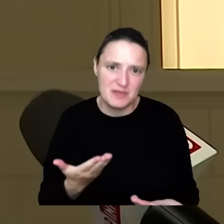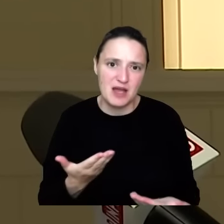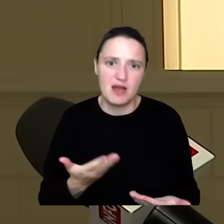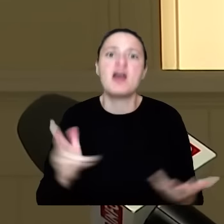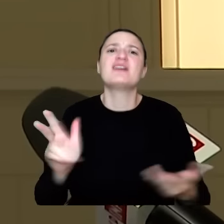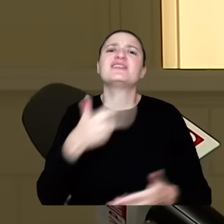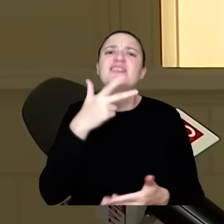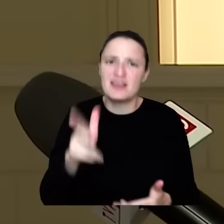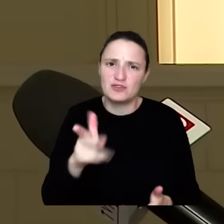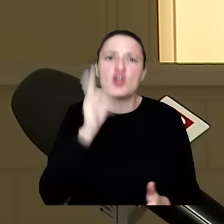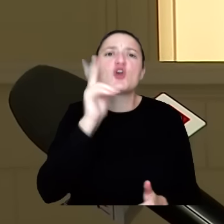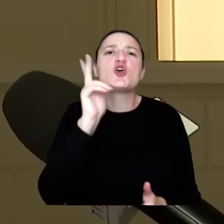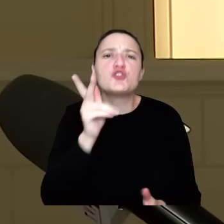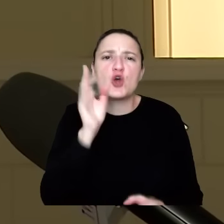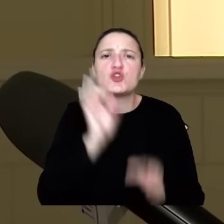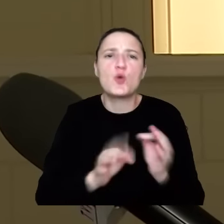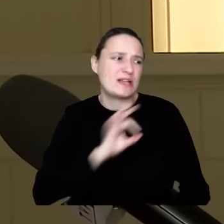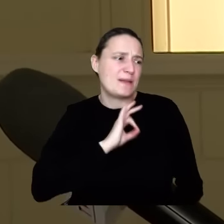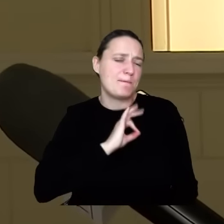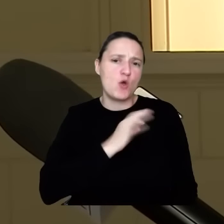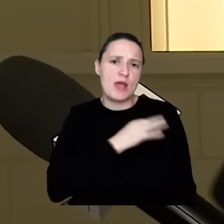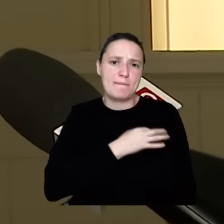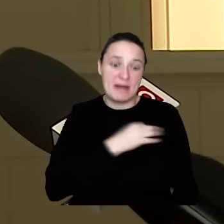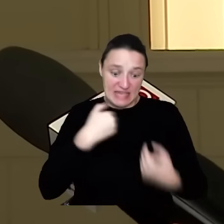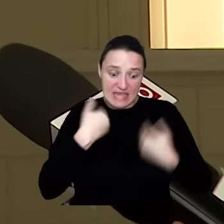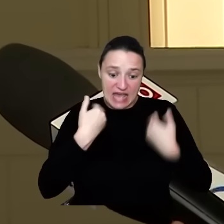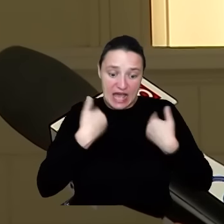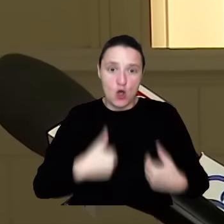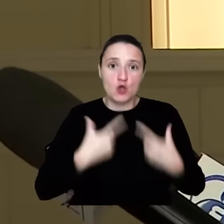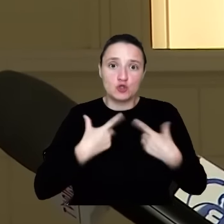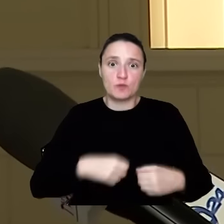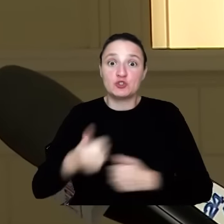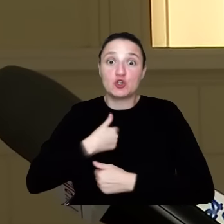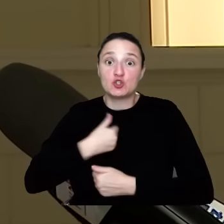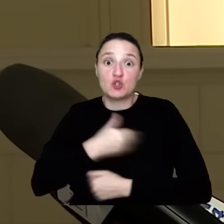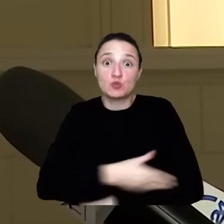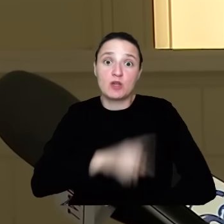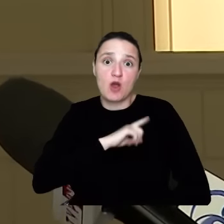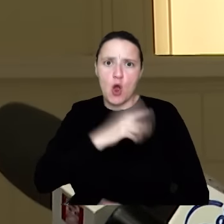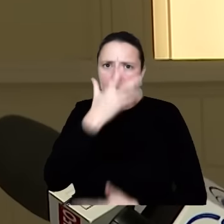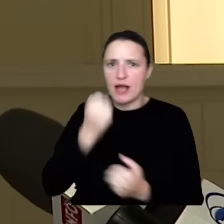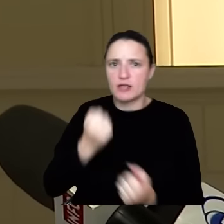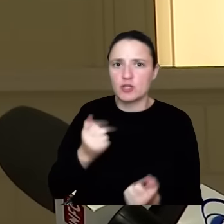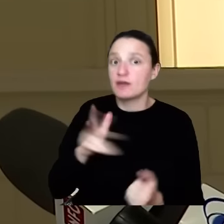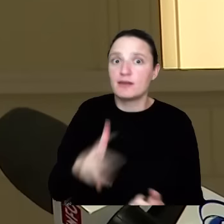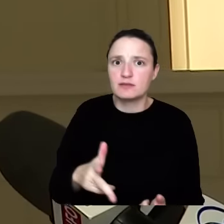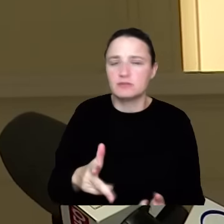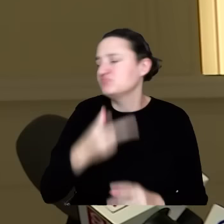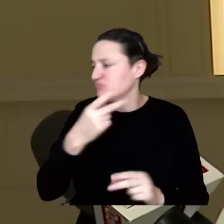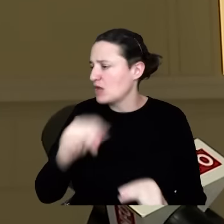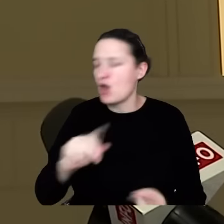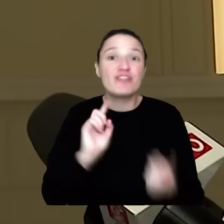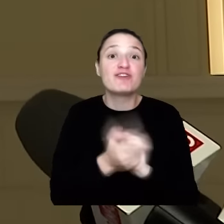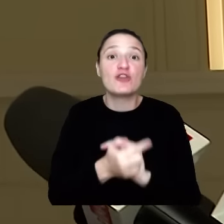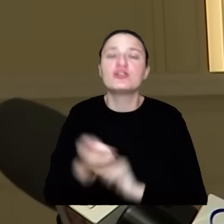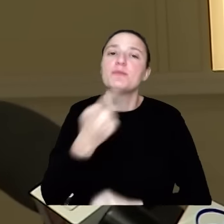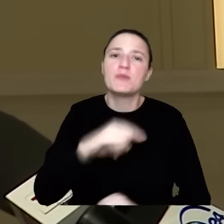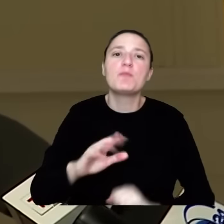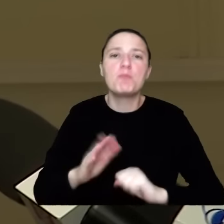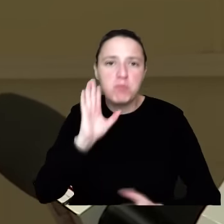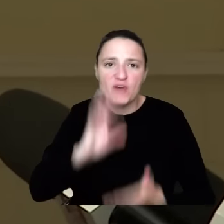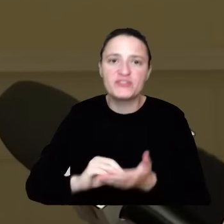ktokolwiek, choćby z mojej partii, albo ja osobiście obrażał żołnierzy albo strażników granicznych. Przeciwnie, cały czas powtarzaliśmy, że mundurowi